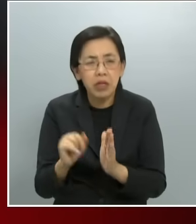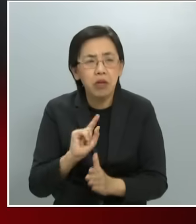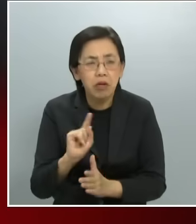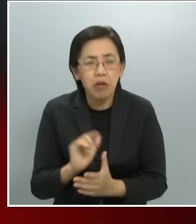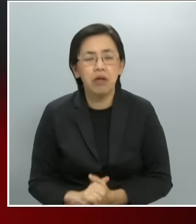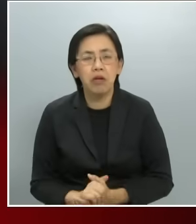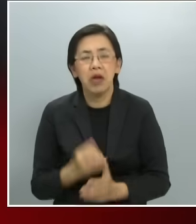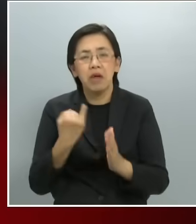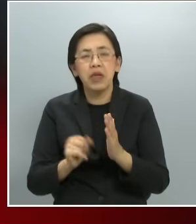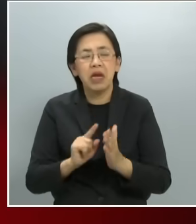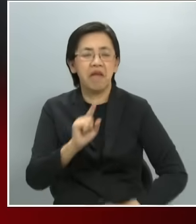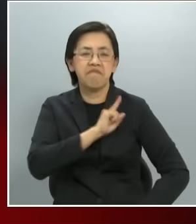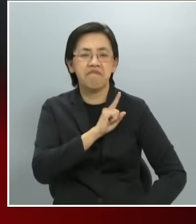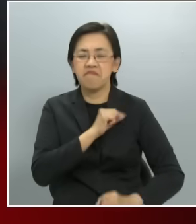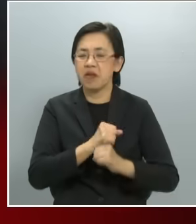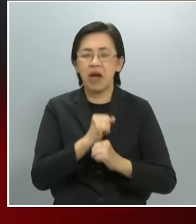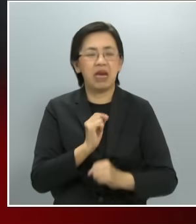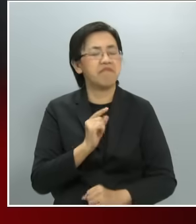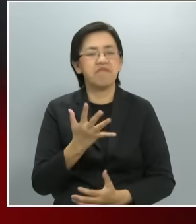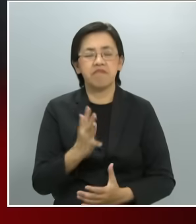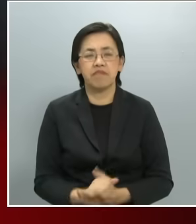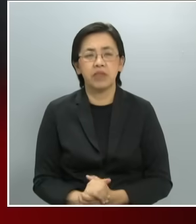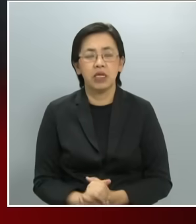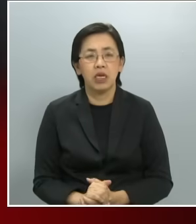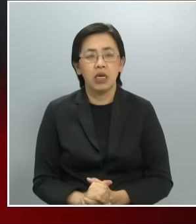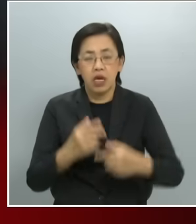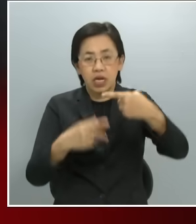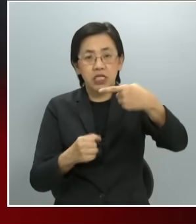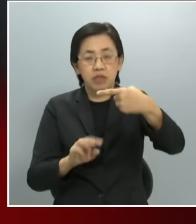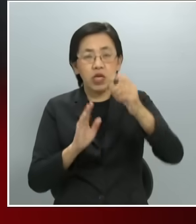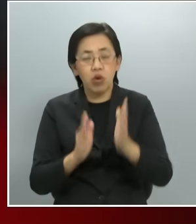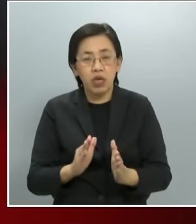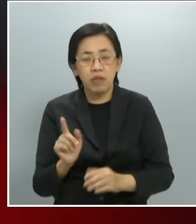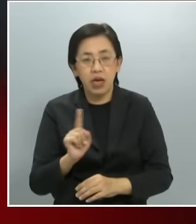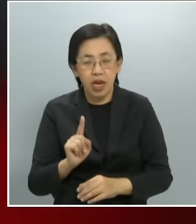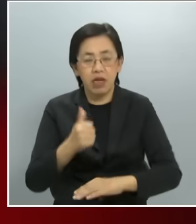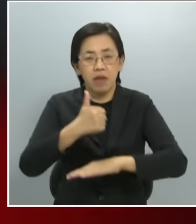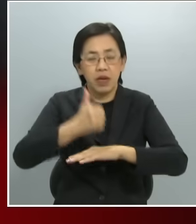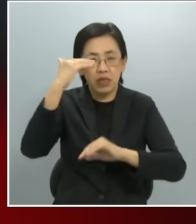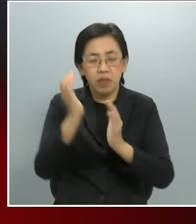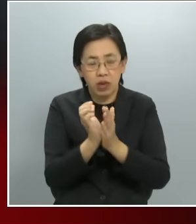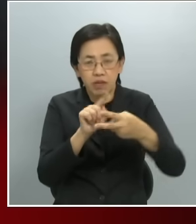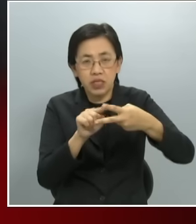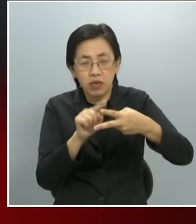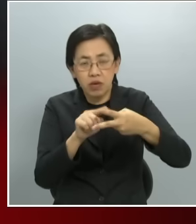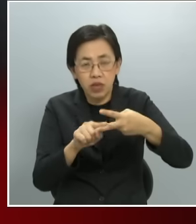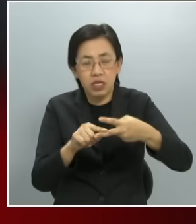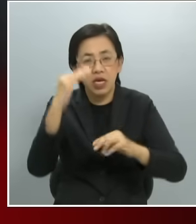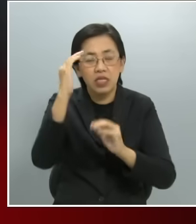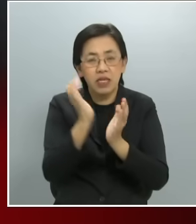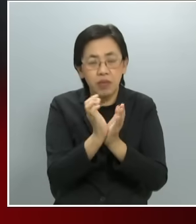ศาลละเว้นการปฏิบัติหน้าที่ในจำนวนนี้จะมีผู้กำกับอยู่ 2นายก็คือพันตำรวจเอก